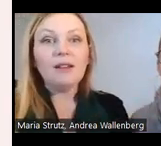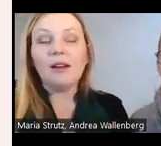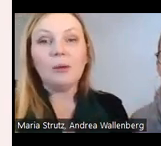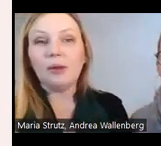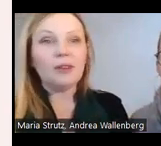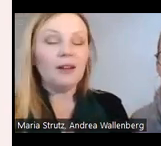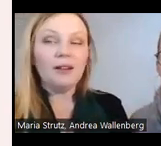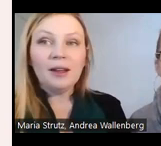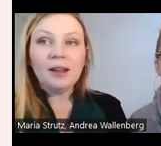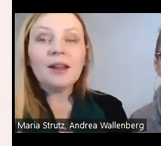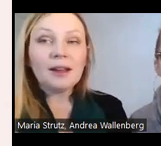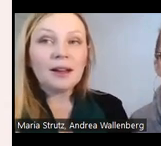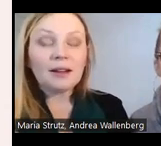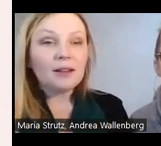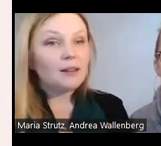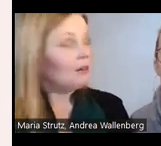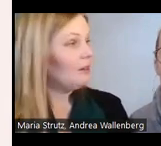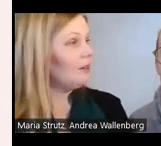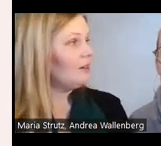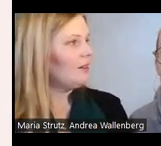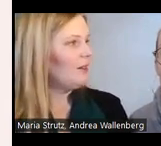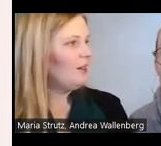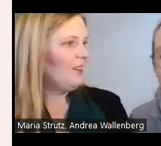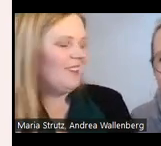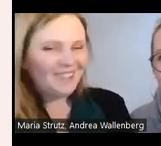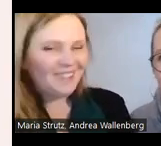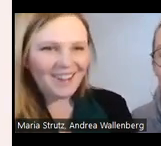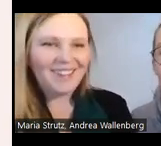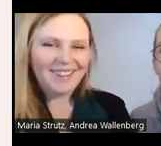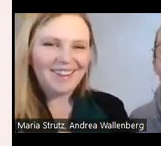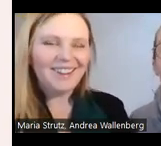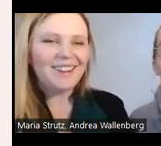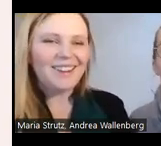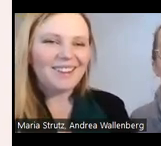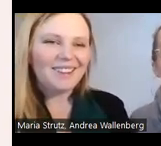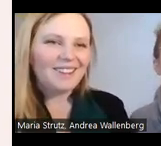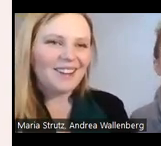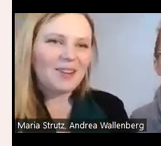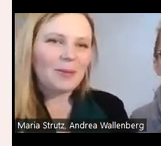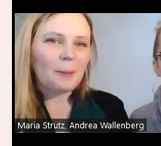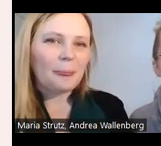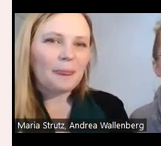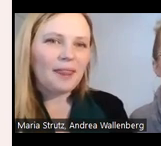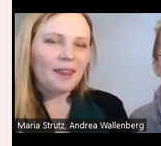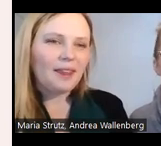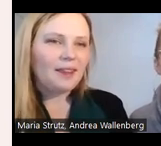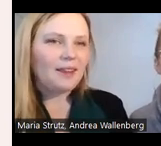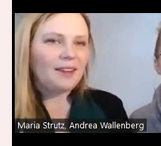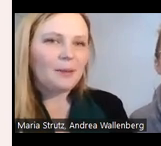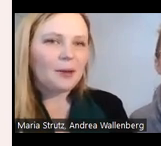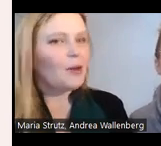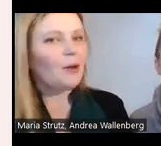inne. Ute. Plasta in och eller... slakta böcker pratar jag. Köpa på loppis och slakta. Så jajamän. Kan man plasta in